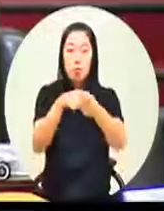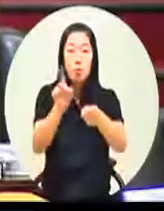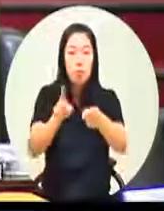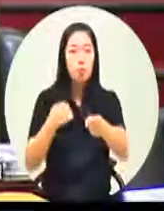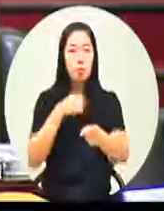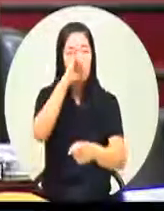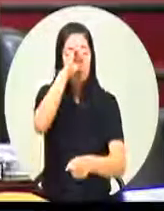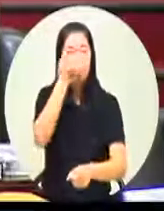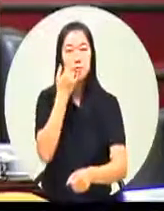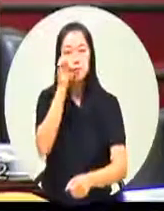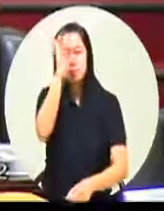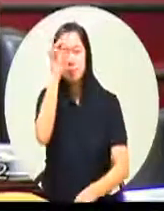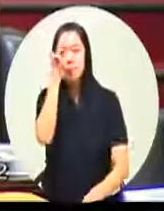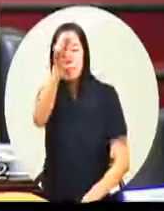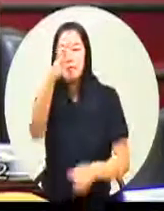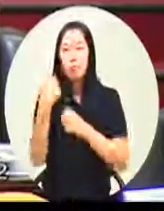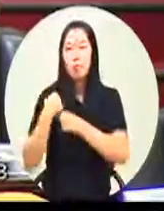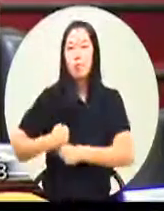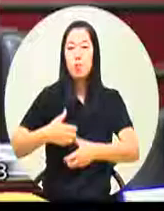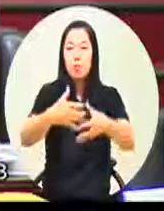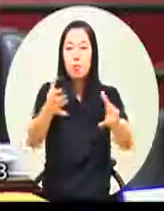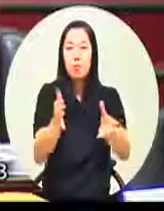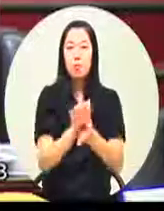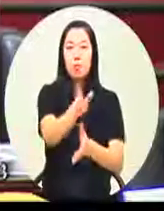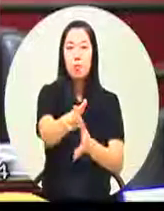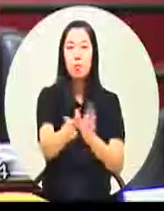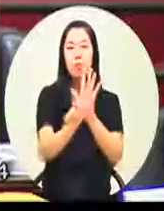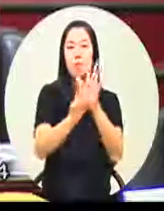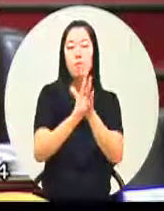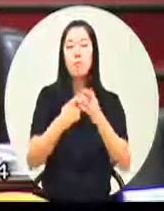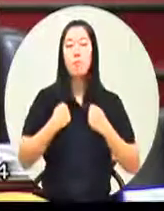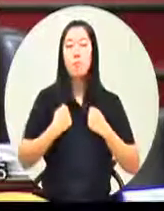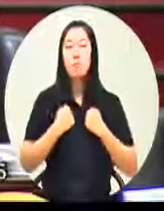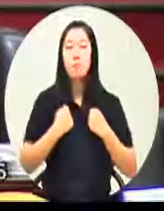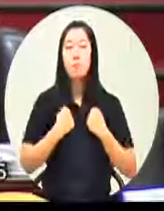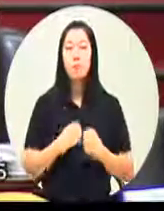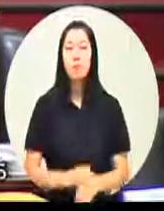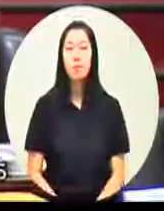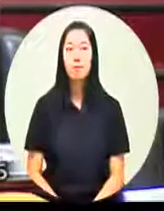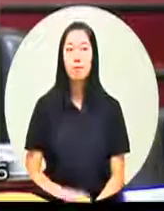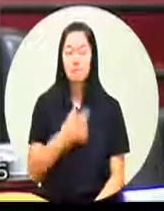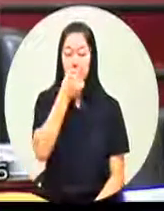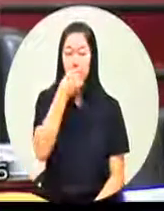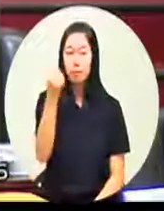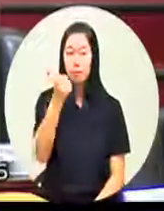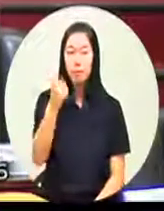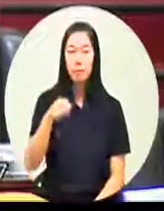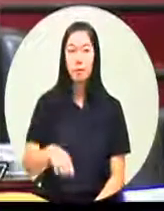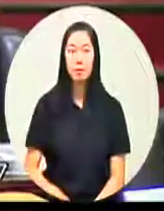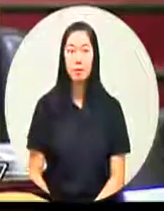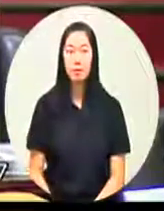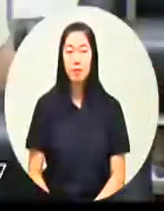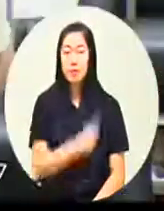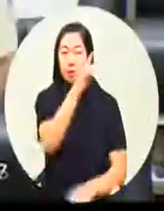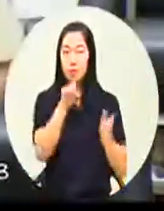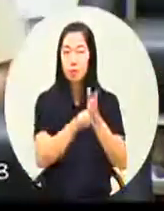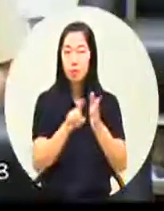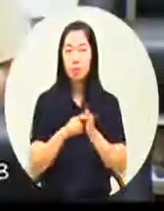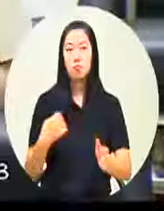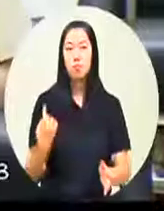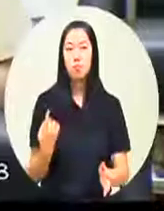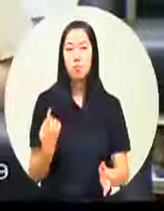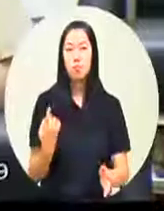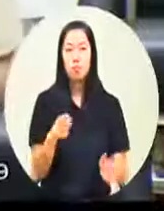为了看他的军队的军演，以蒋介石在当时的身份跟地